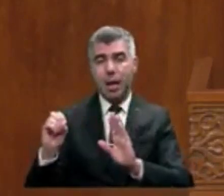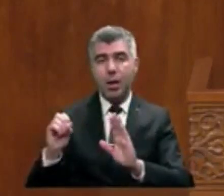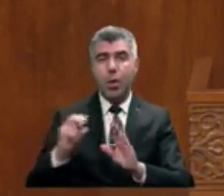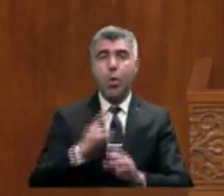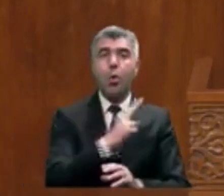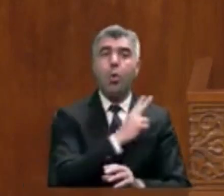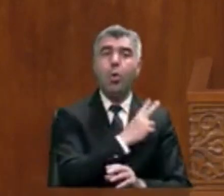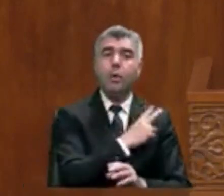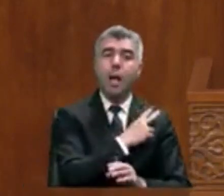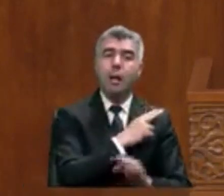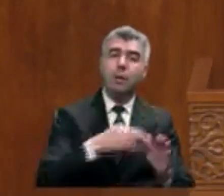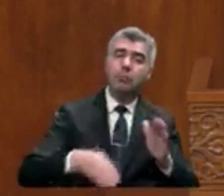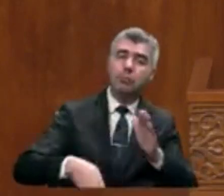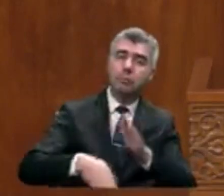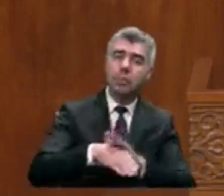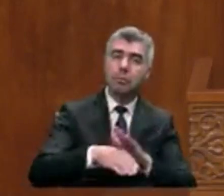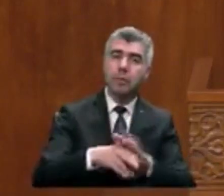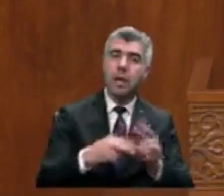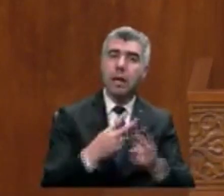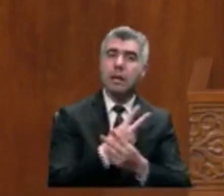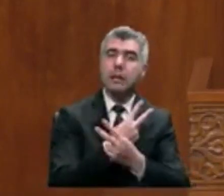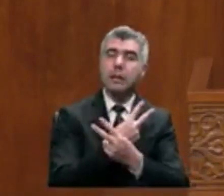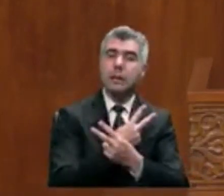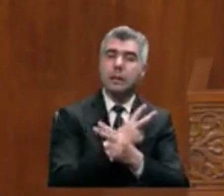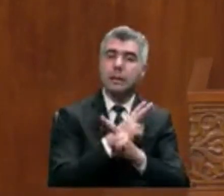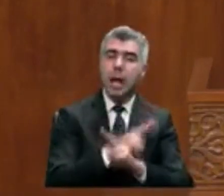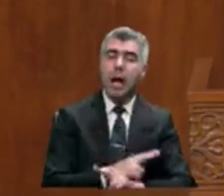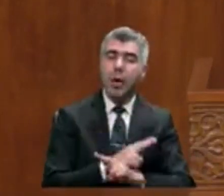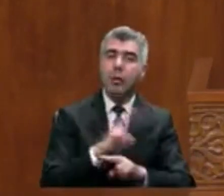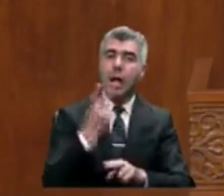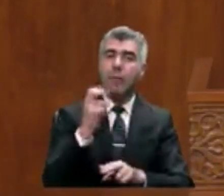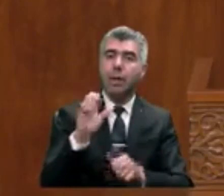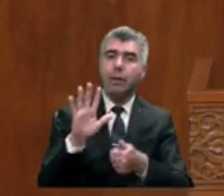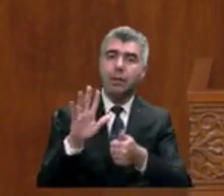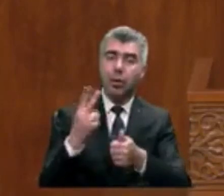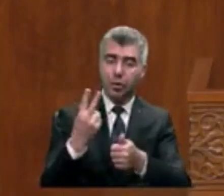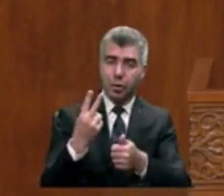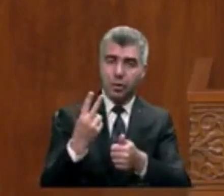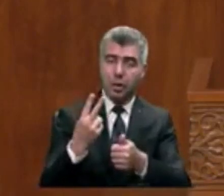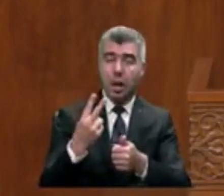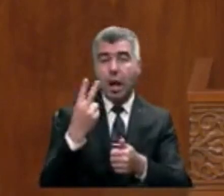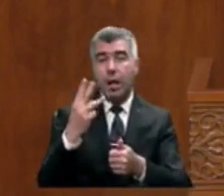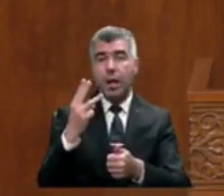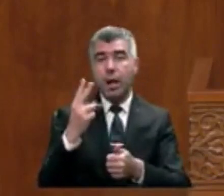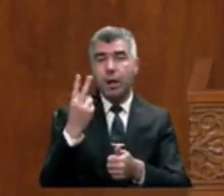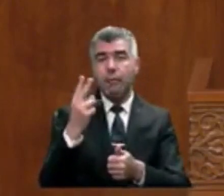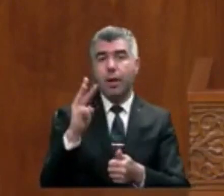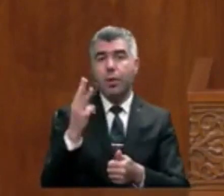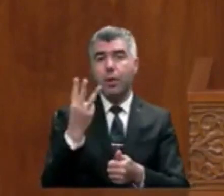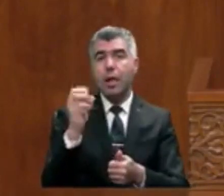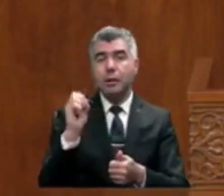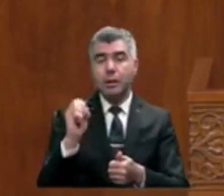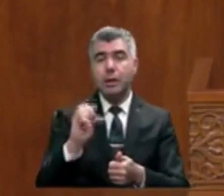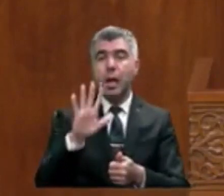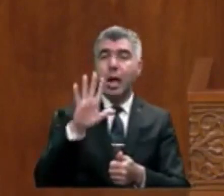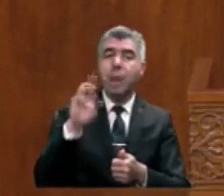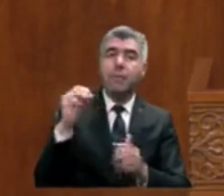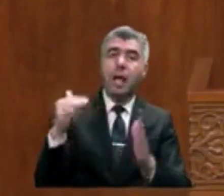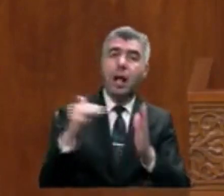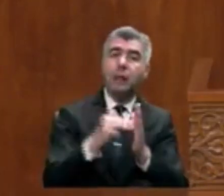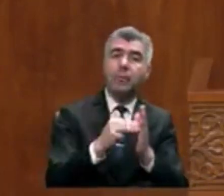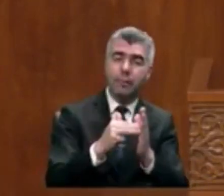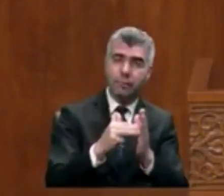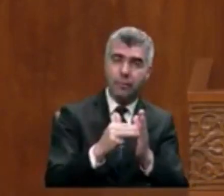باحث اللي غ يمشي للتقاعد من هنا 26 و مشينا حتى 2030 غادي نوصلوا ل 5000 على